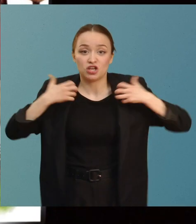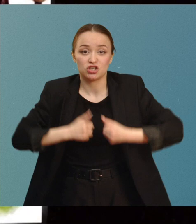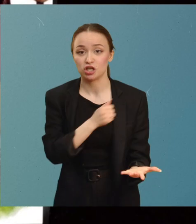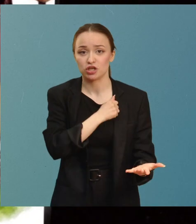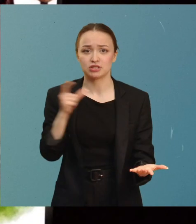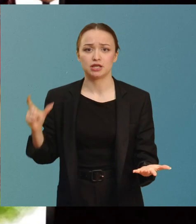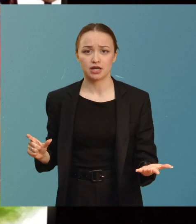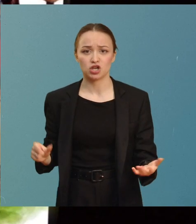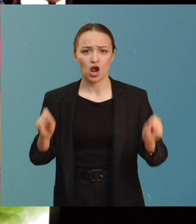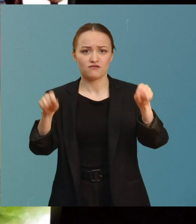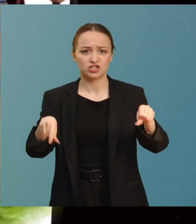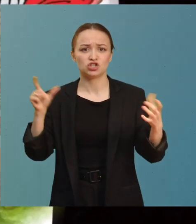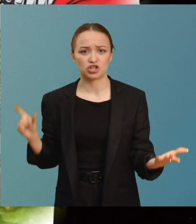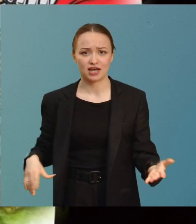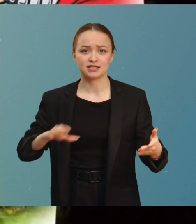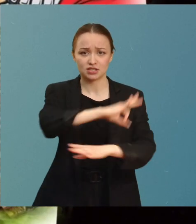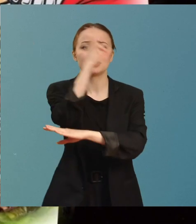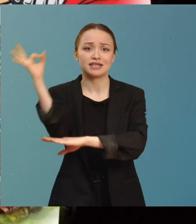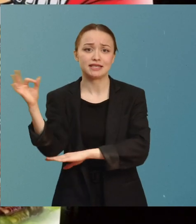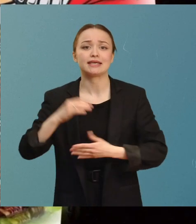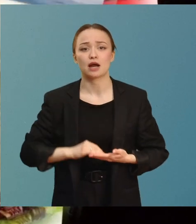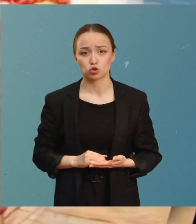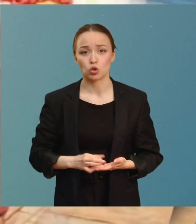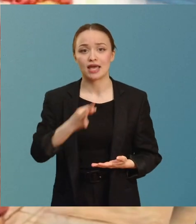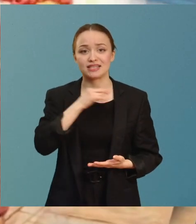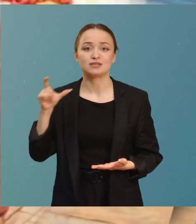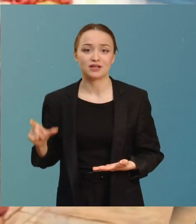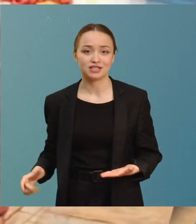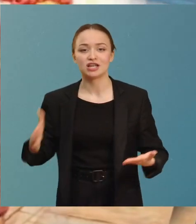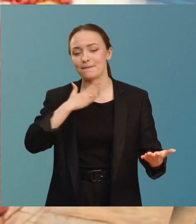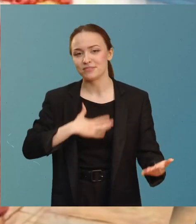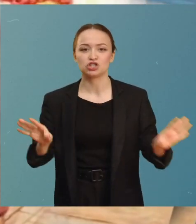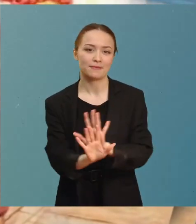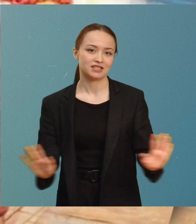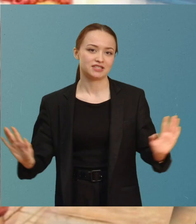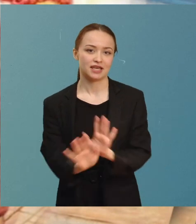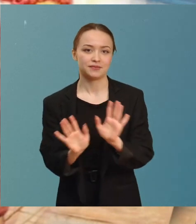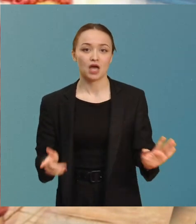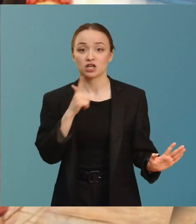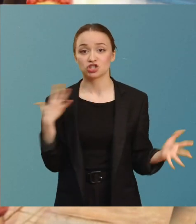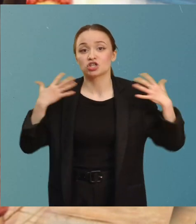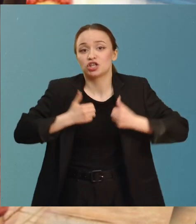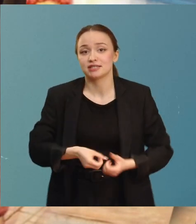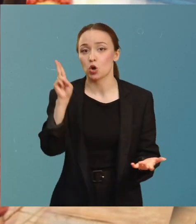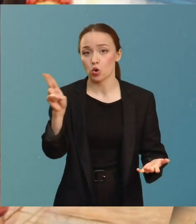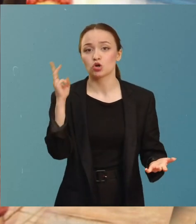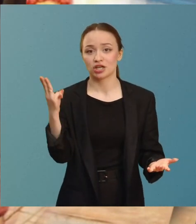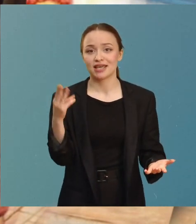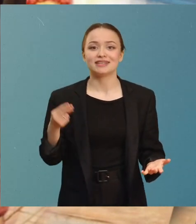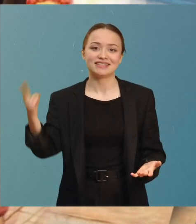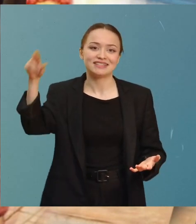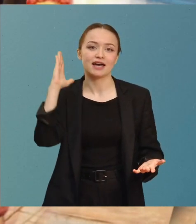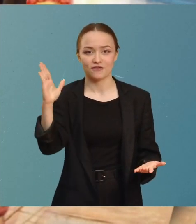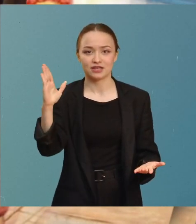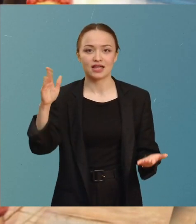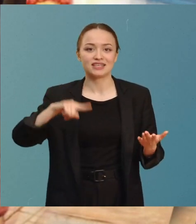красный цвет носили римские легионеры, возничие колесниц Византии и рапсоды, исполнители эпических произведений. Красный также носили Коко Шанель